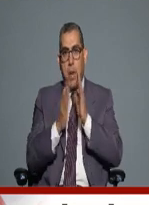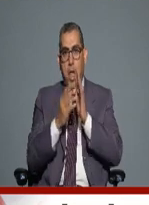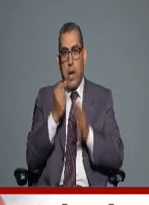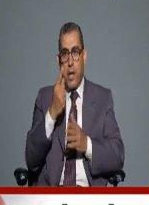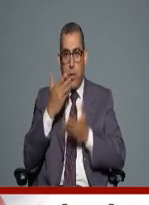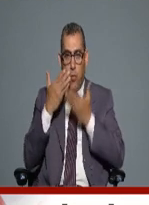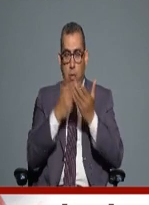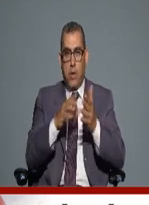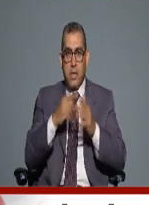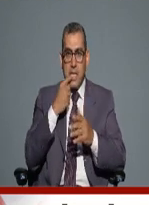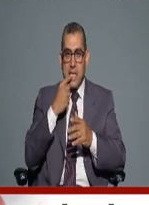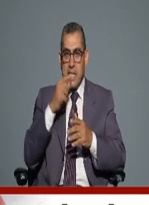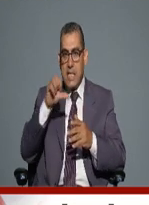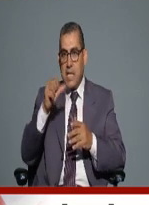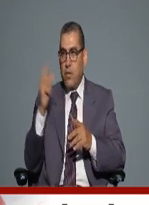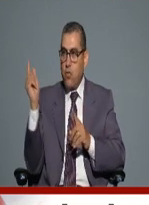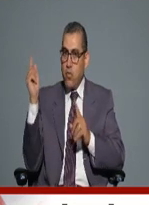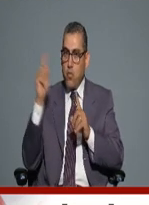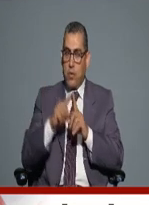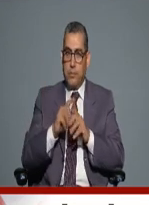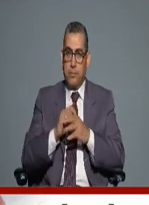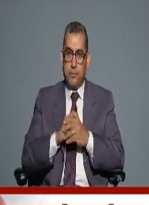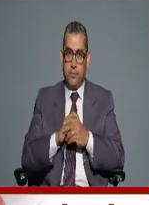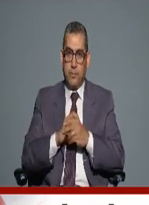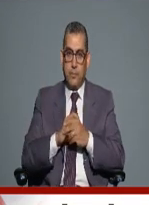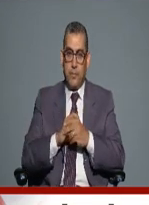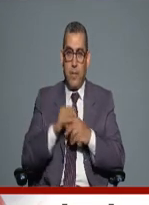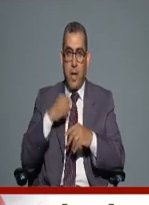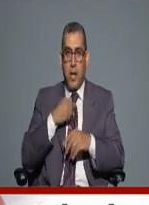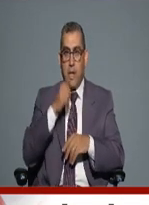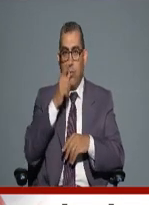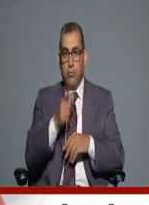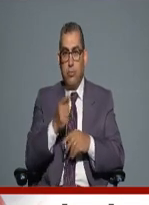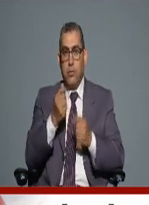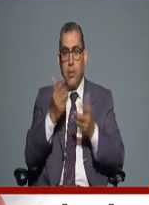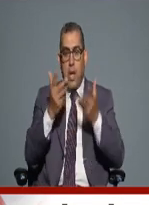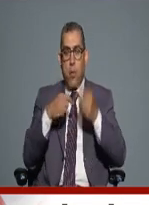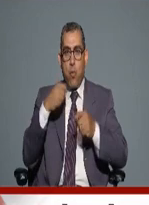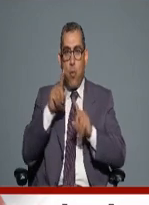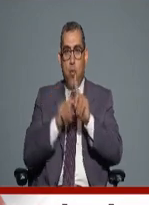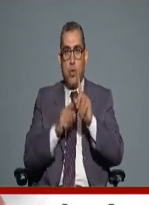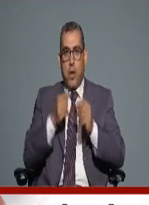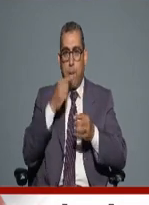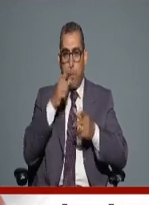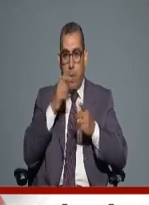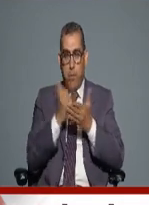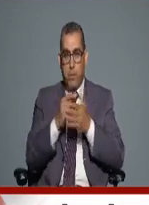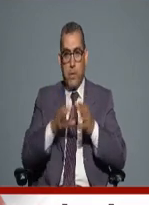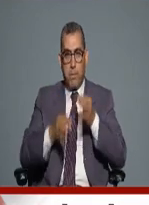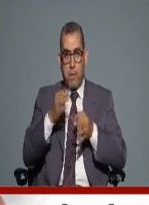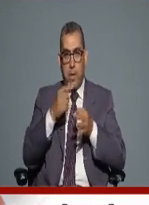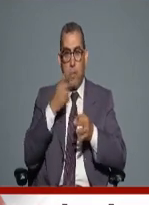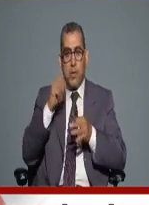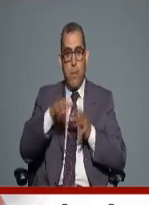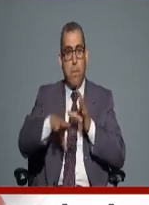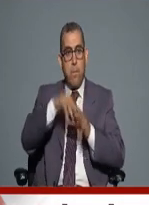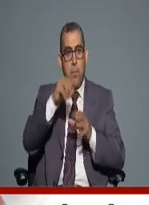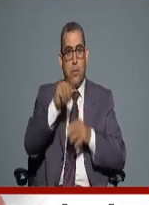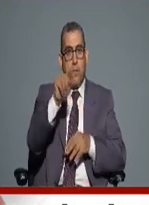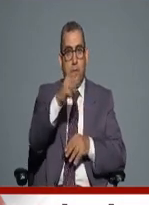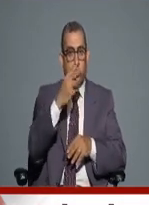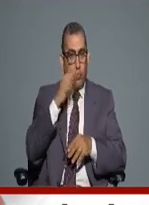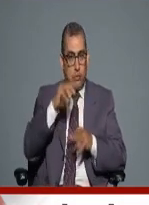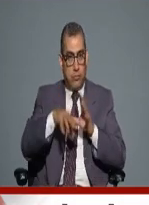12.2 مليار جنيه على مدار التسع سنوات السابقة. أنا بتكلم على ميزانية وزارة الري، ولكن في بعض من المشروعات اللي حضراتكم